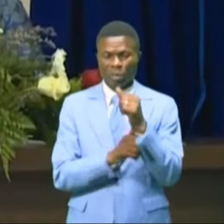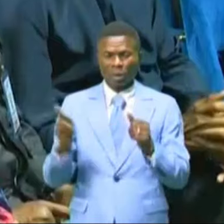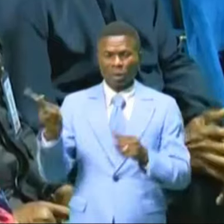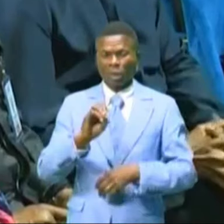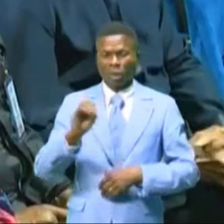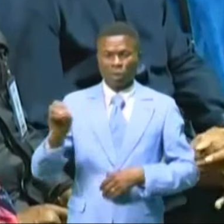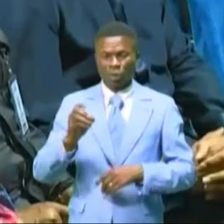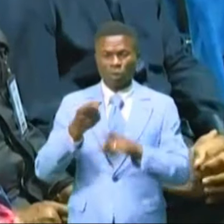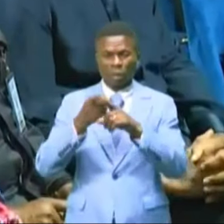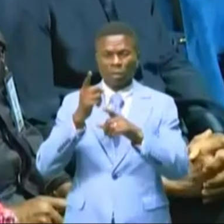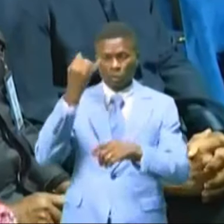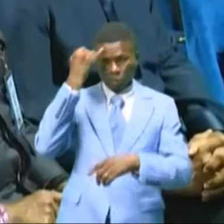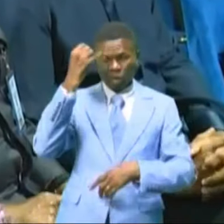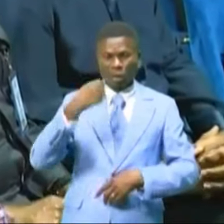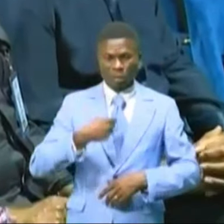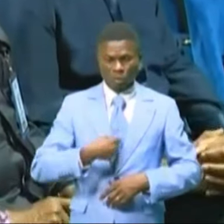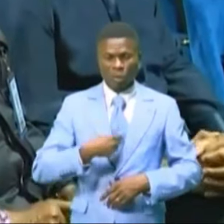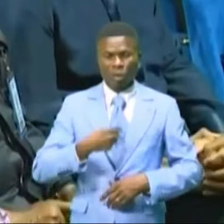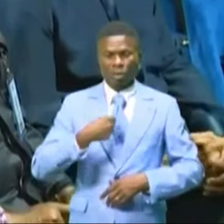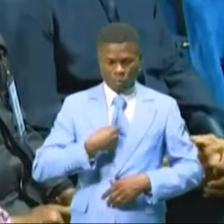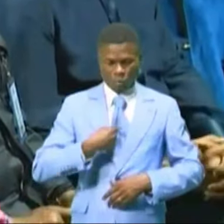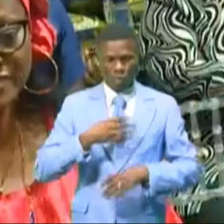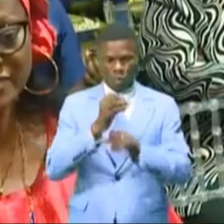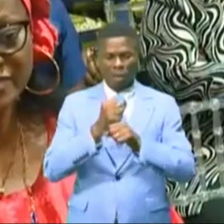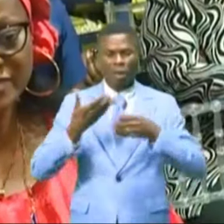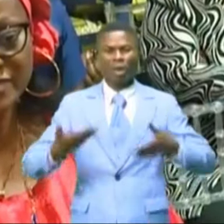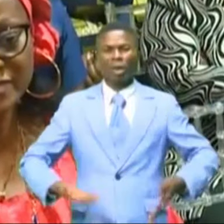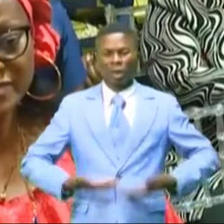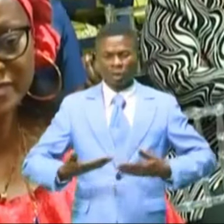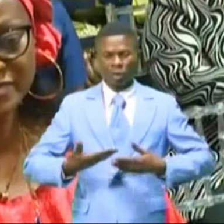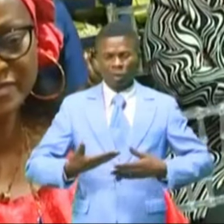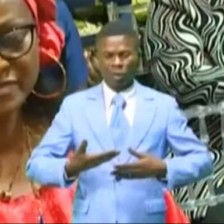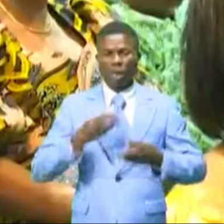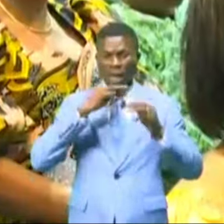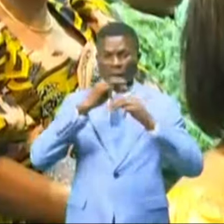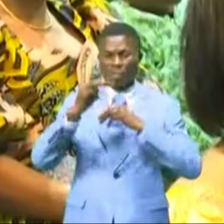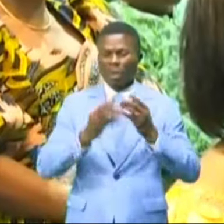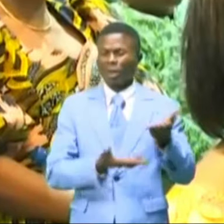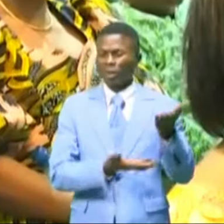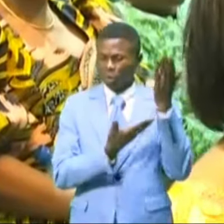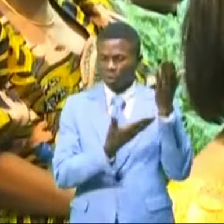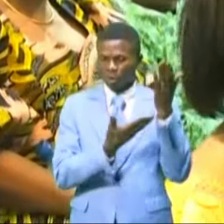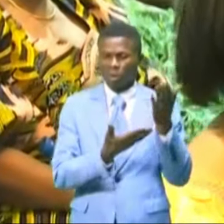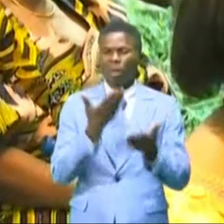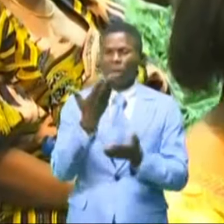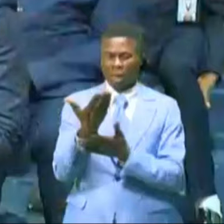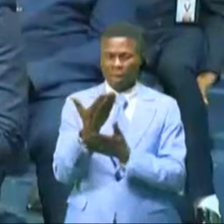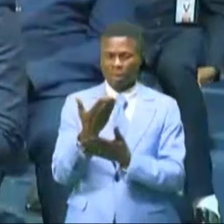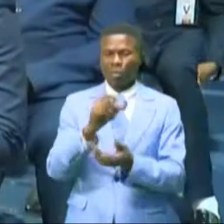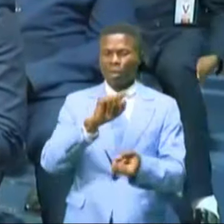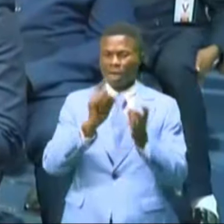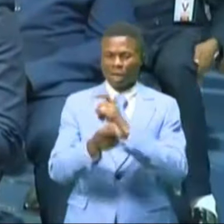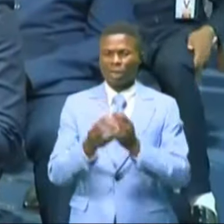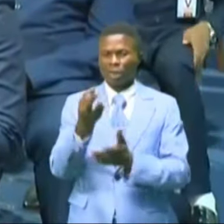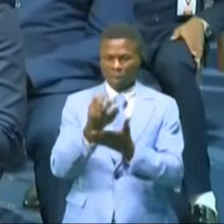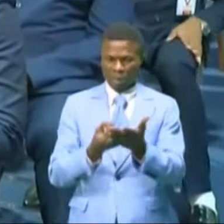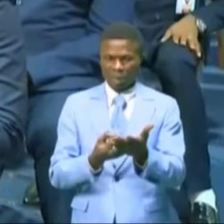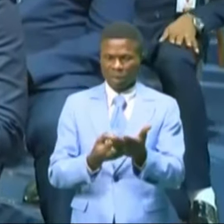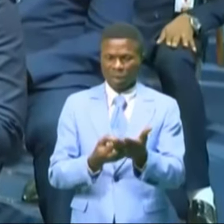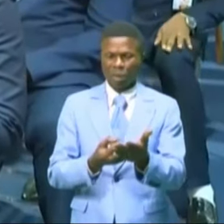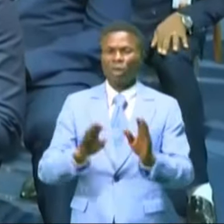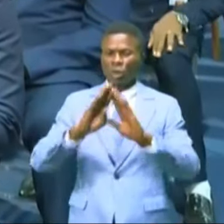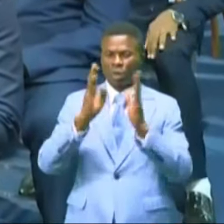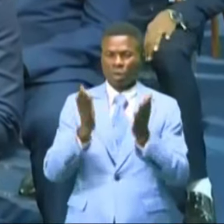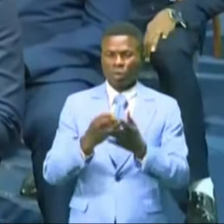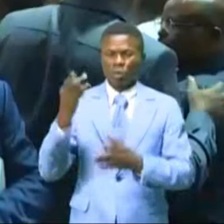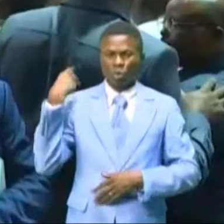miennes, moi, je serai content. Un message interpellateur et d'orientation bien reçu par les sociétaires de la plateforme